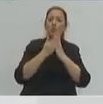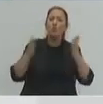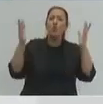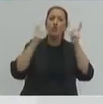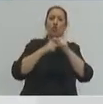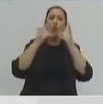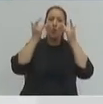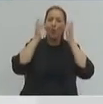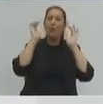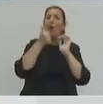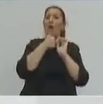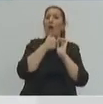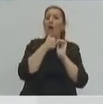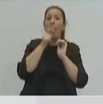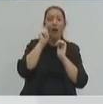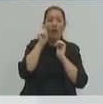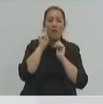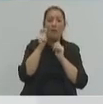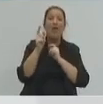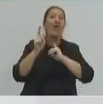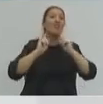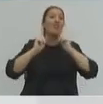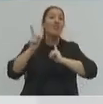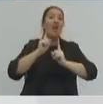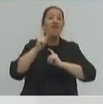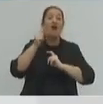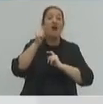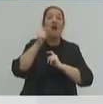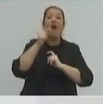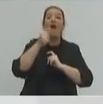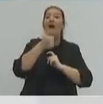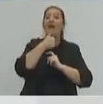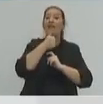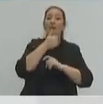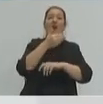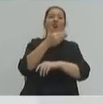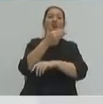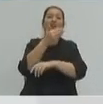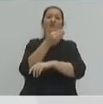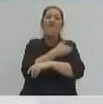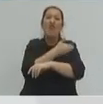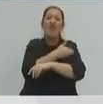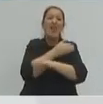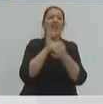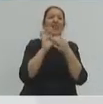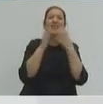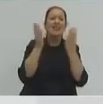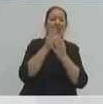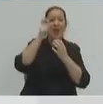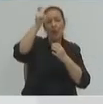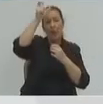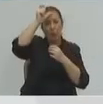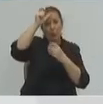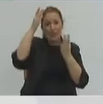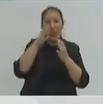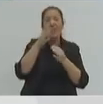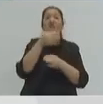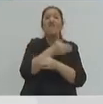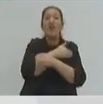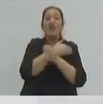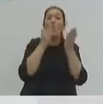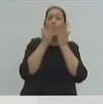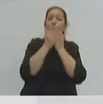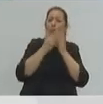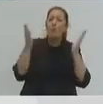adamı, dava insanı, vatan ne Türkiye'dir Türklere ne Türkistan, vatan büyük ve müebbet